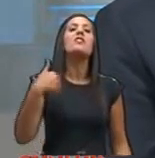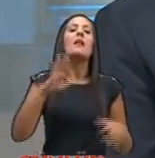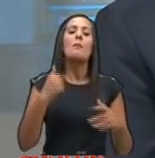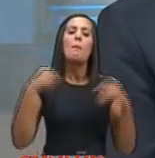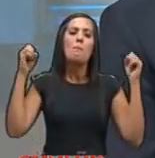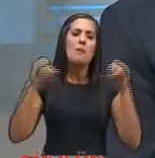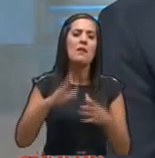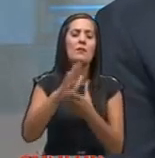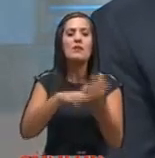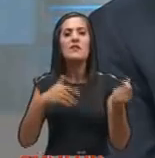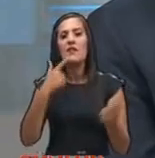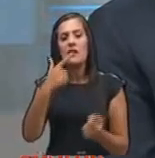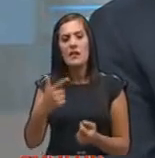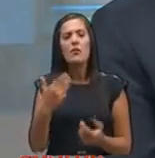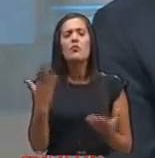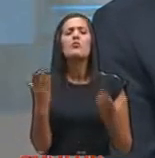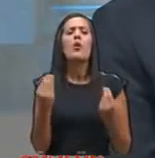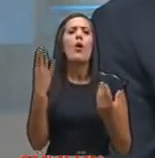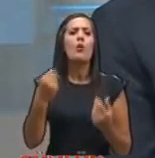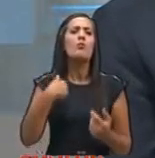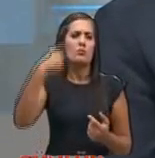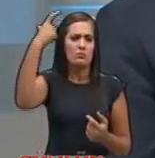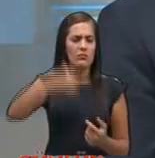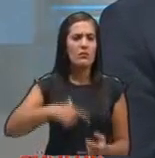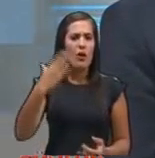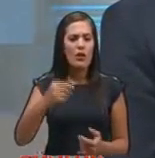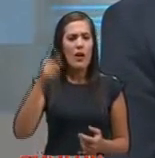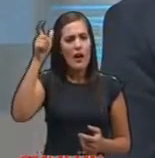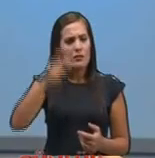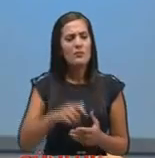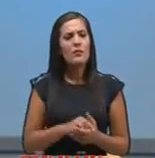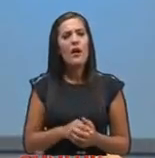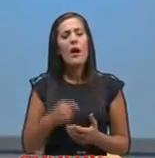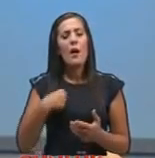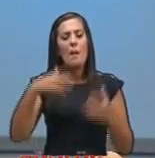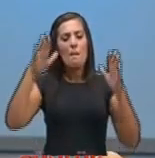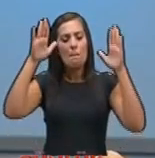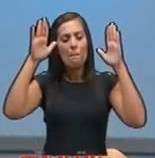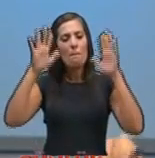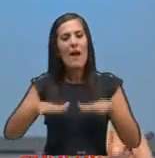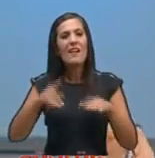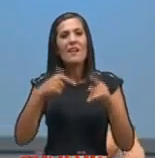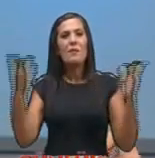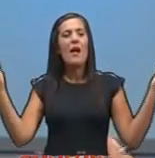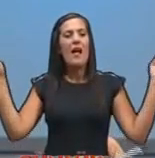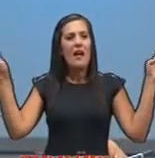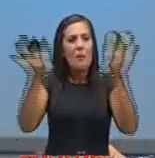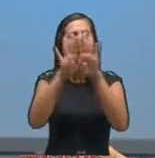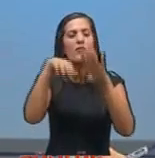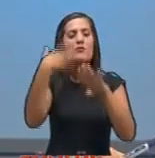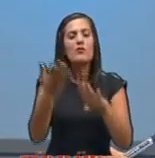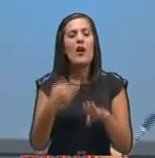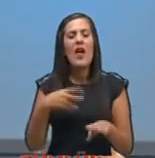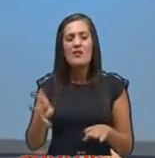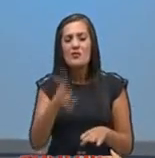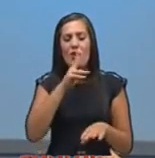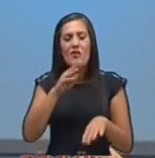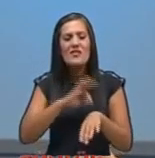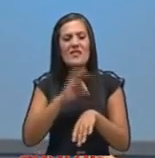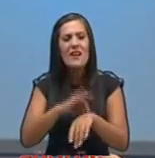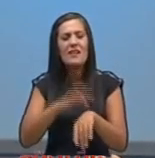ben bırakacağım bu işi dediğim çok olmuştur. Ama diyorsunuz ki yani perde kapandıktan son sahnede sonra, artık o doğruya ulaşıyor